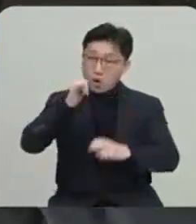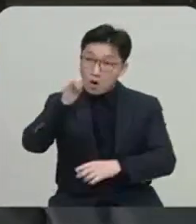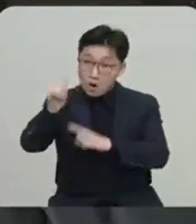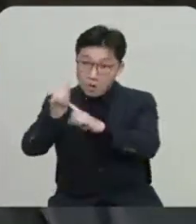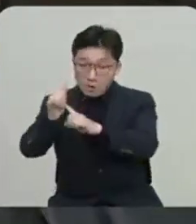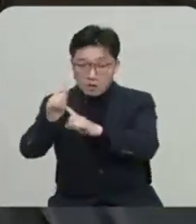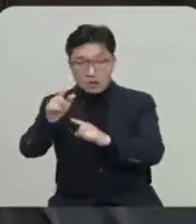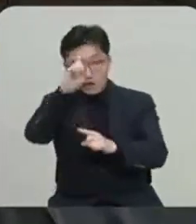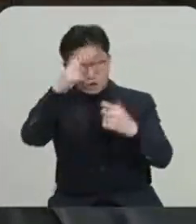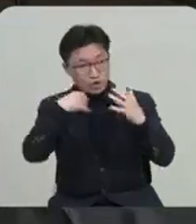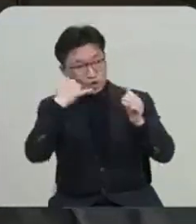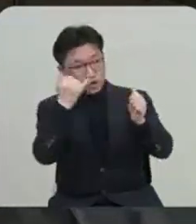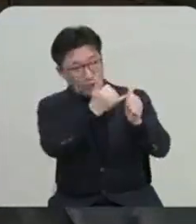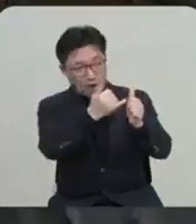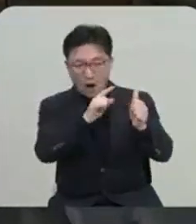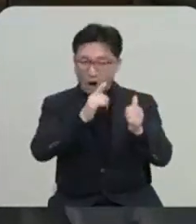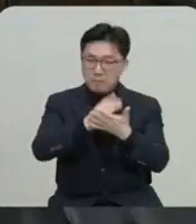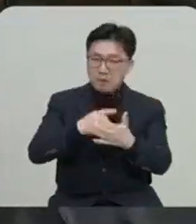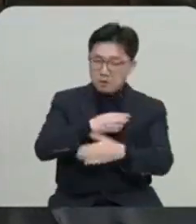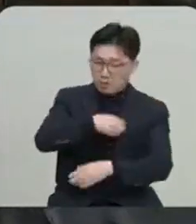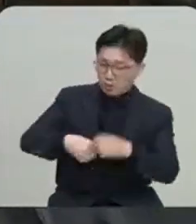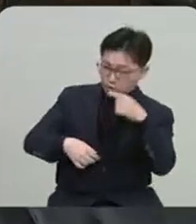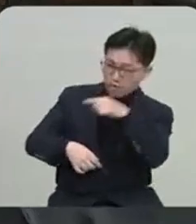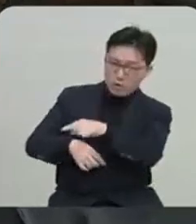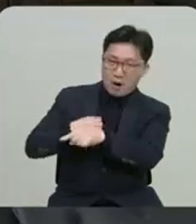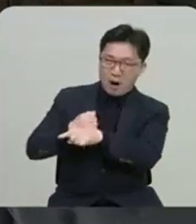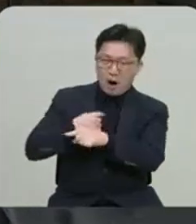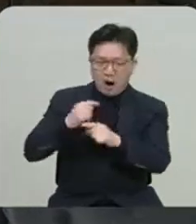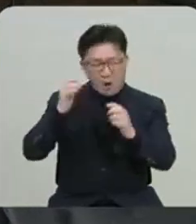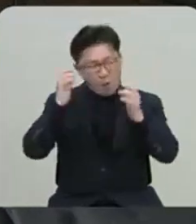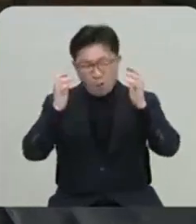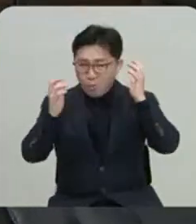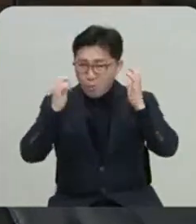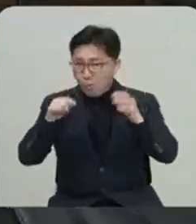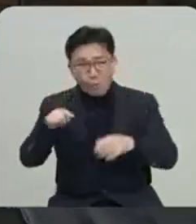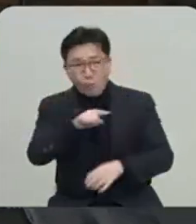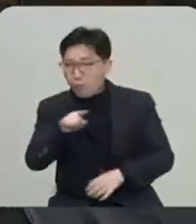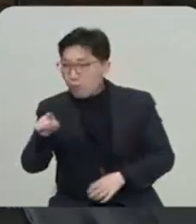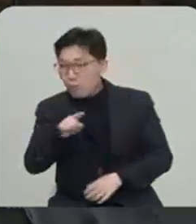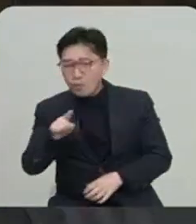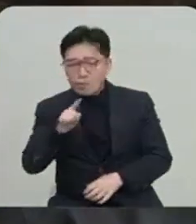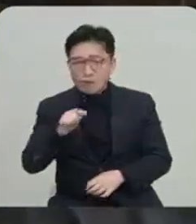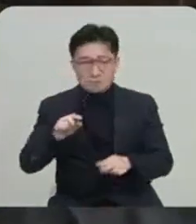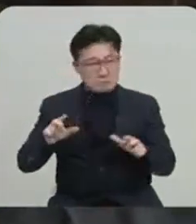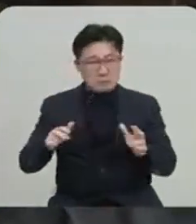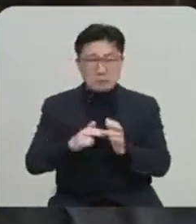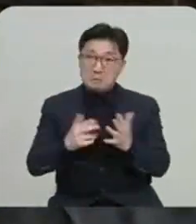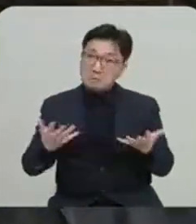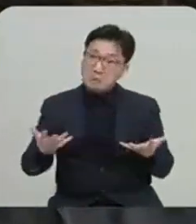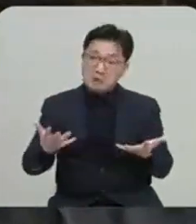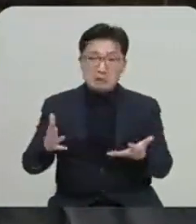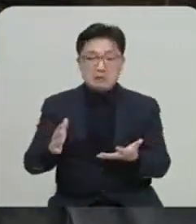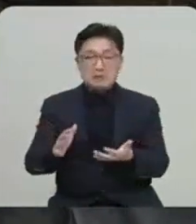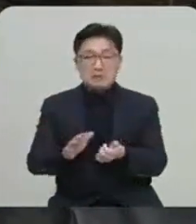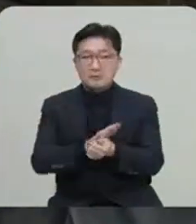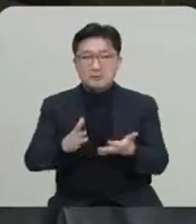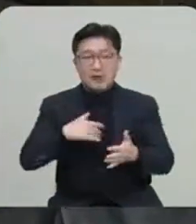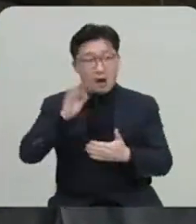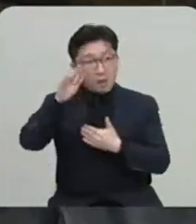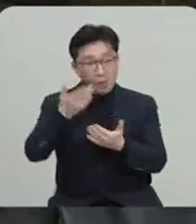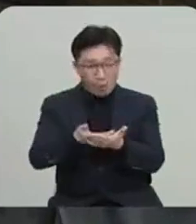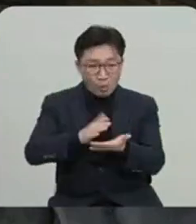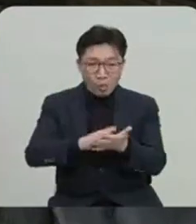신고하라 그고 시에서는 뭐 동사무 신고하라 그고 뭐 그런 식으로만 했는데 아직까지 뭐 어떻게 뭐 복구를 해야